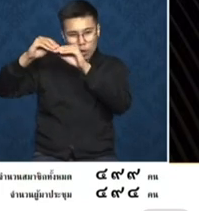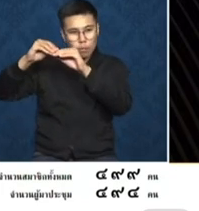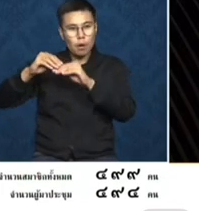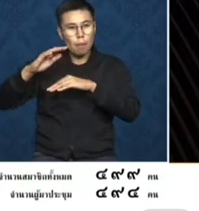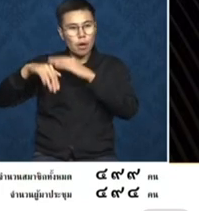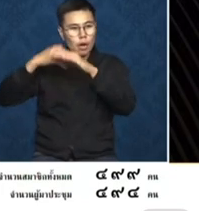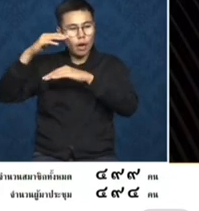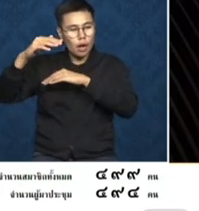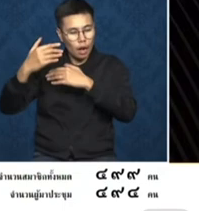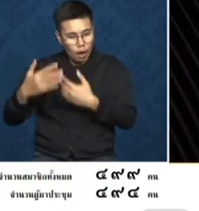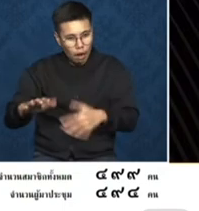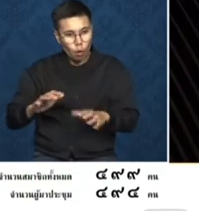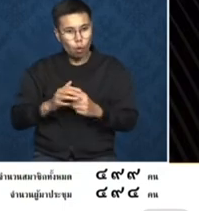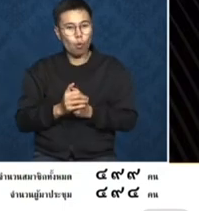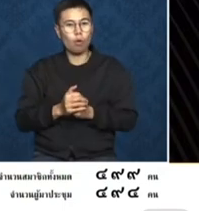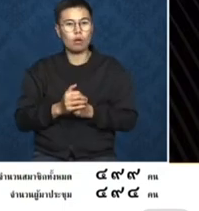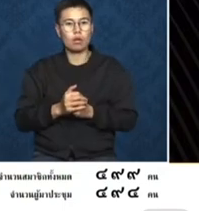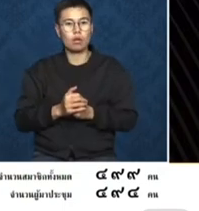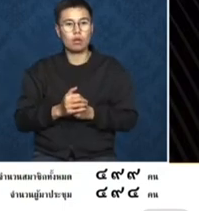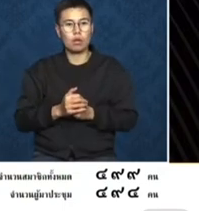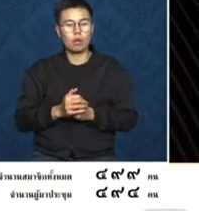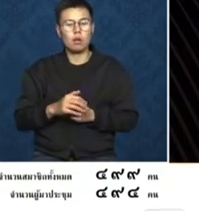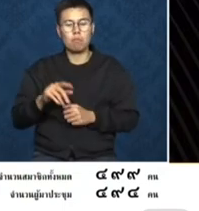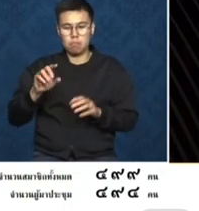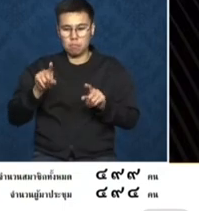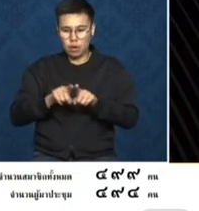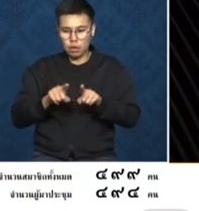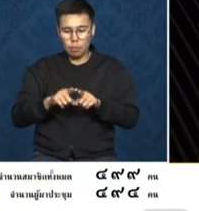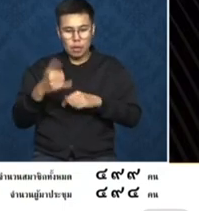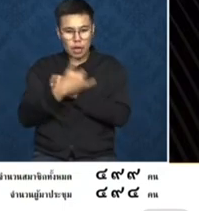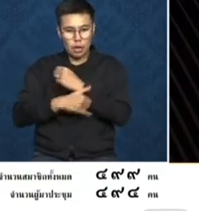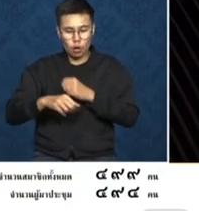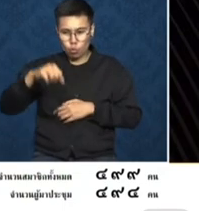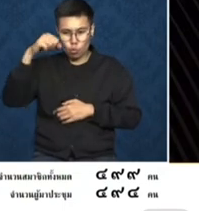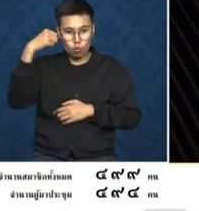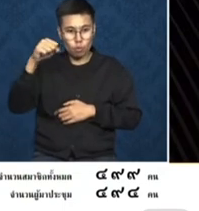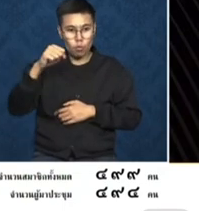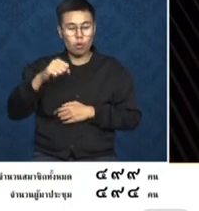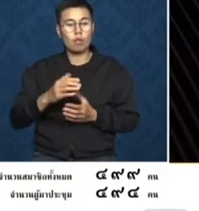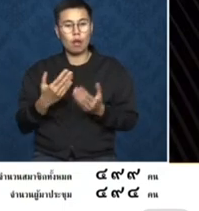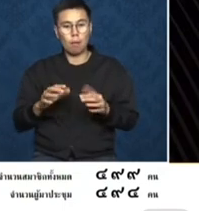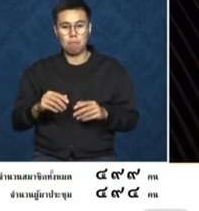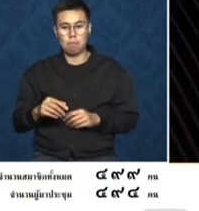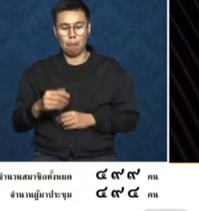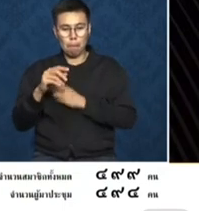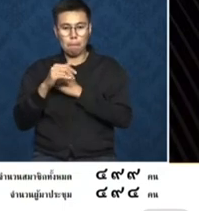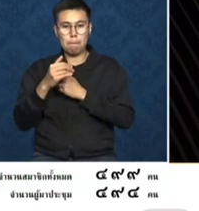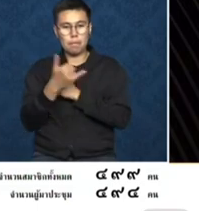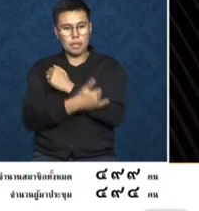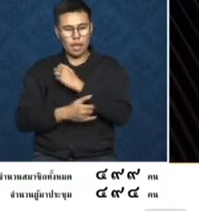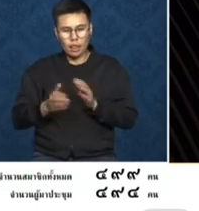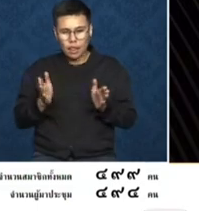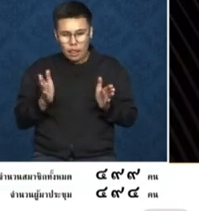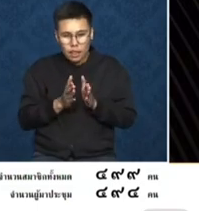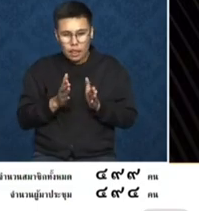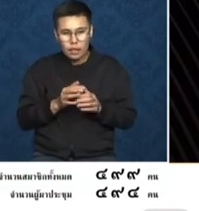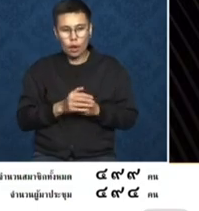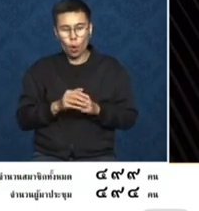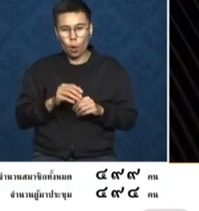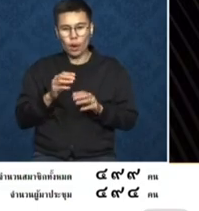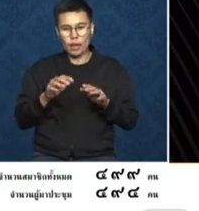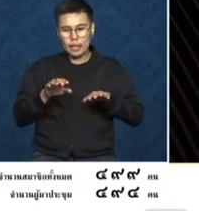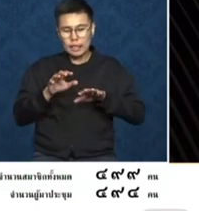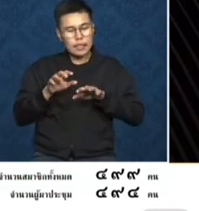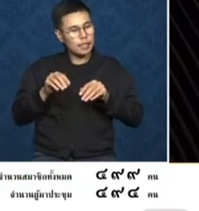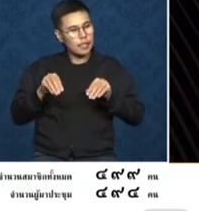อกไปเรื่อยๆโอ้โหท็ apost the topบางคนบอกโ้โหสิกบโร์ Minnesotaระเทศเล็ไม่ต้อง เอาคู่แขง-ันชิดกัเลยอย